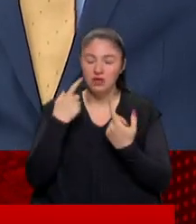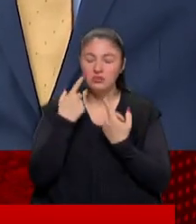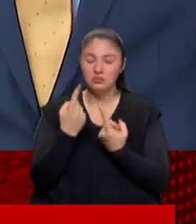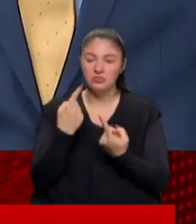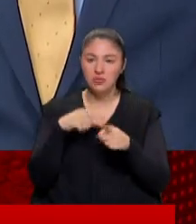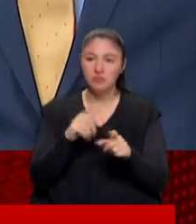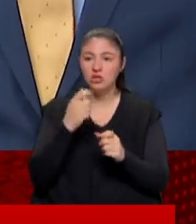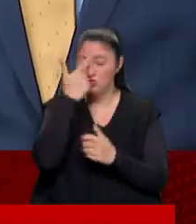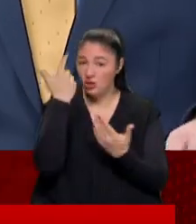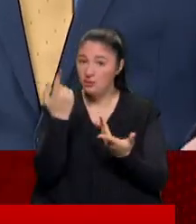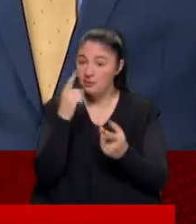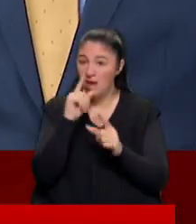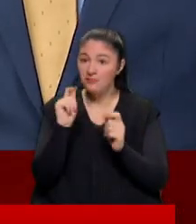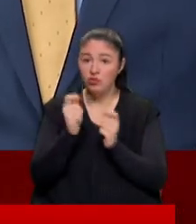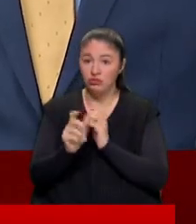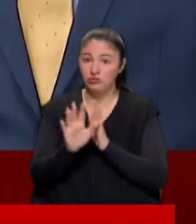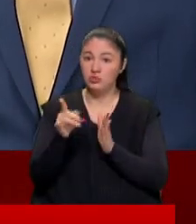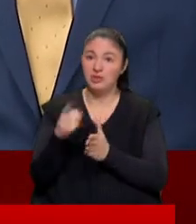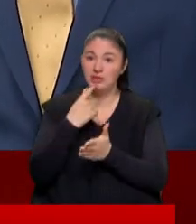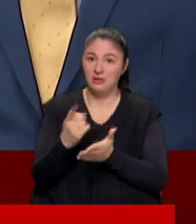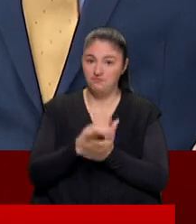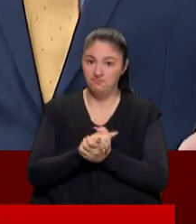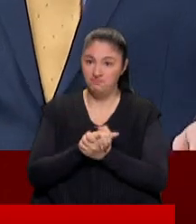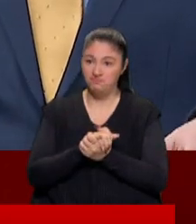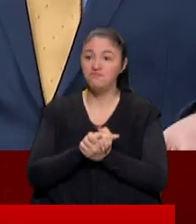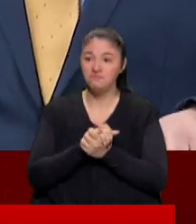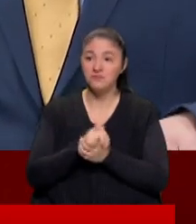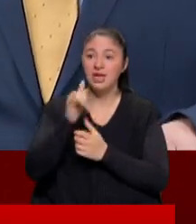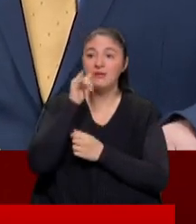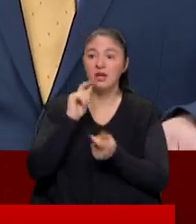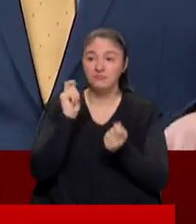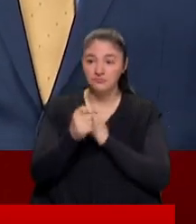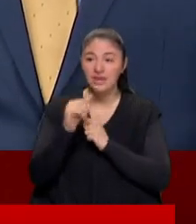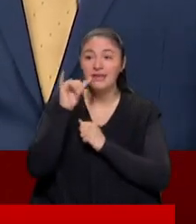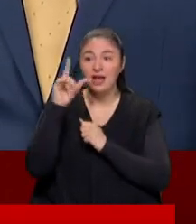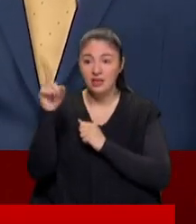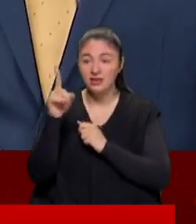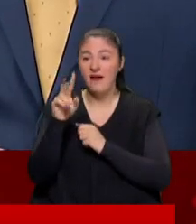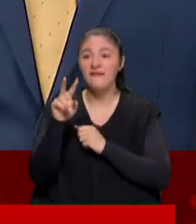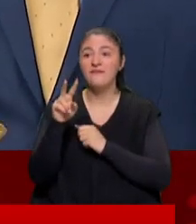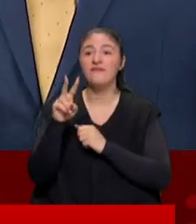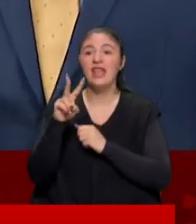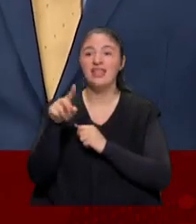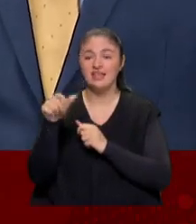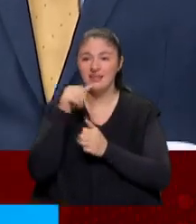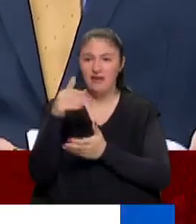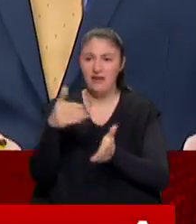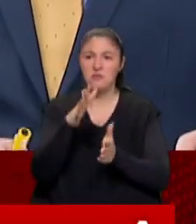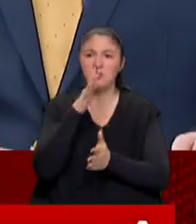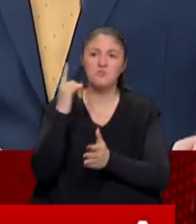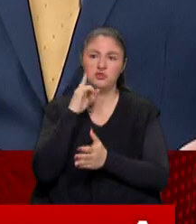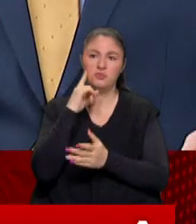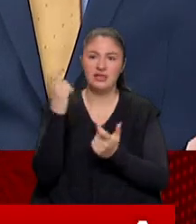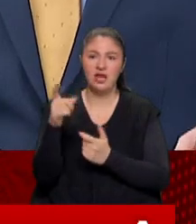edeceğiz. İnşallah bir pandemiye dönüşmez bu diyelim. Umarız. İtalya'ya geçelim. İtalya'da ise Venedik'te, Venedik kanallarıyla meşhur bir